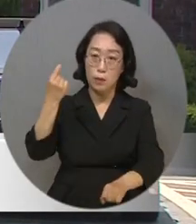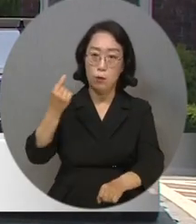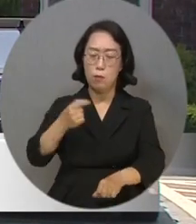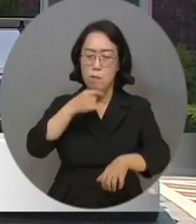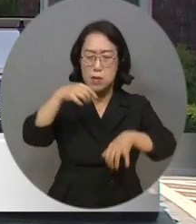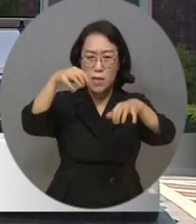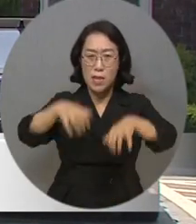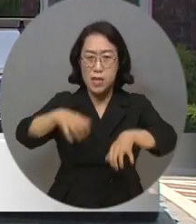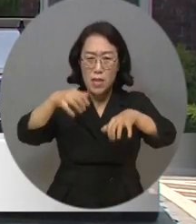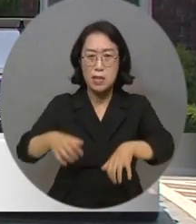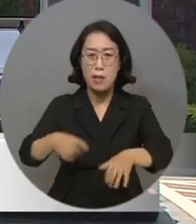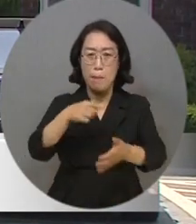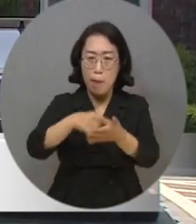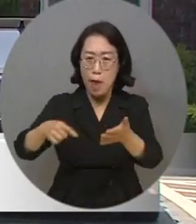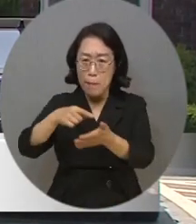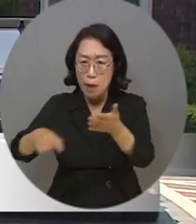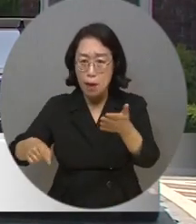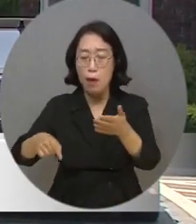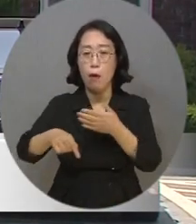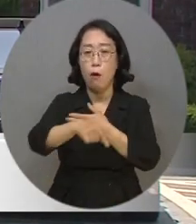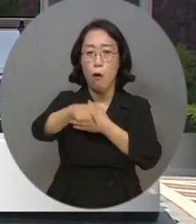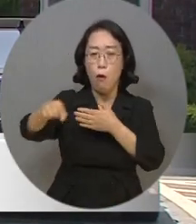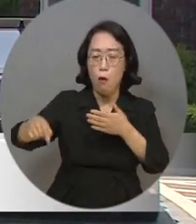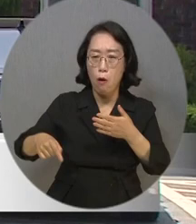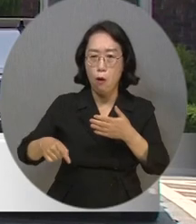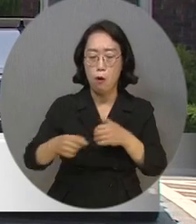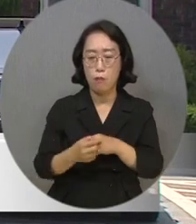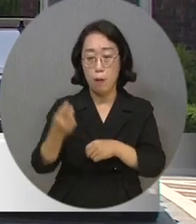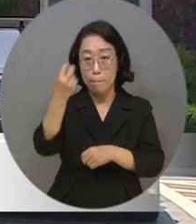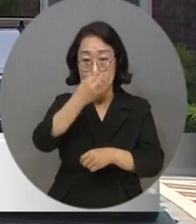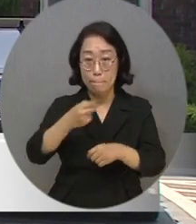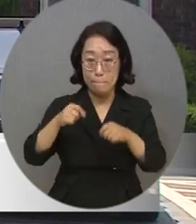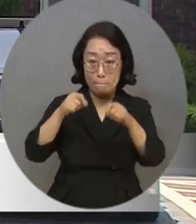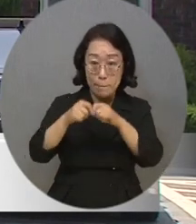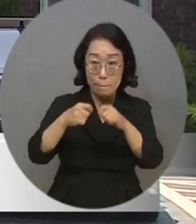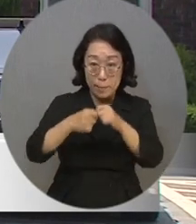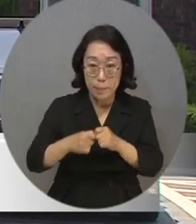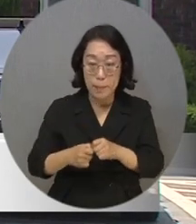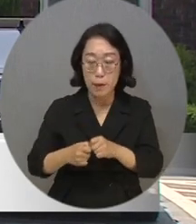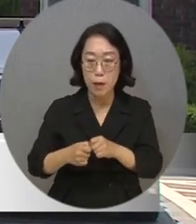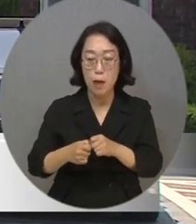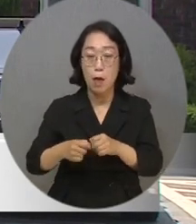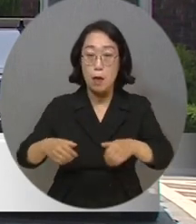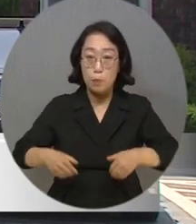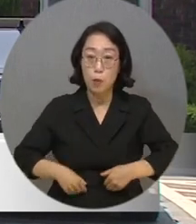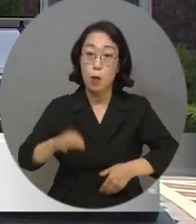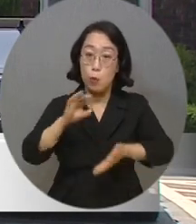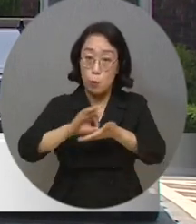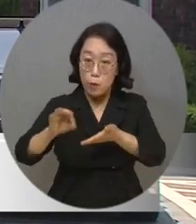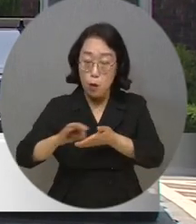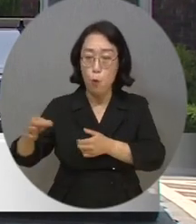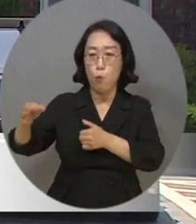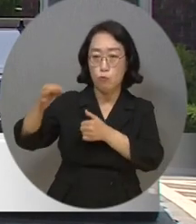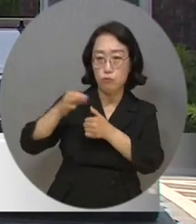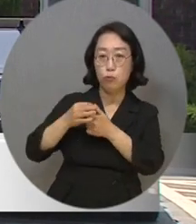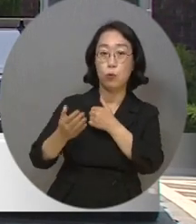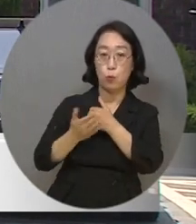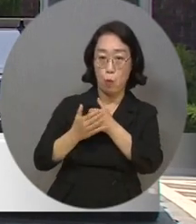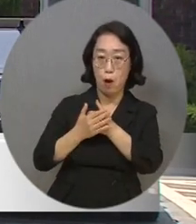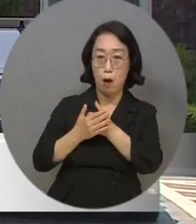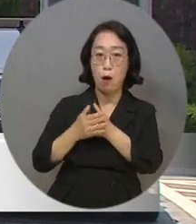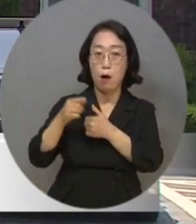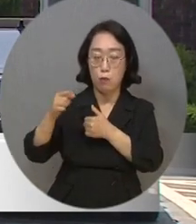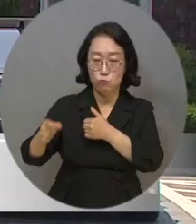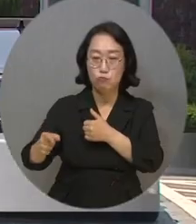수혜패가 나고 수에서 빠르게 현장을 조사하셨고 필요한 예산을 파악하시는 이후에 저희가 빠르게 교체할 수